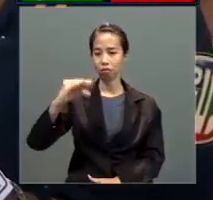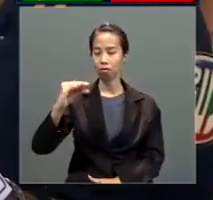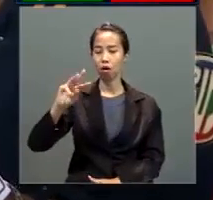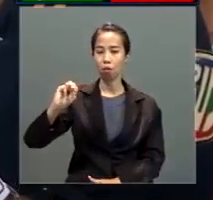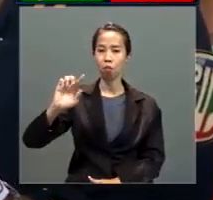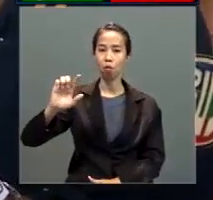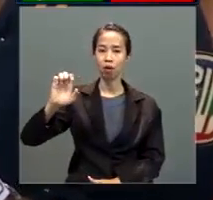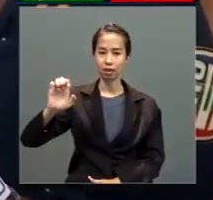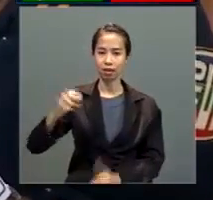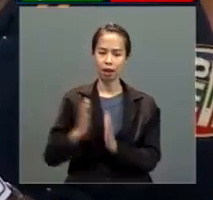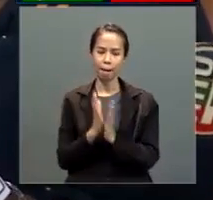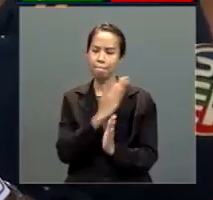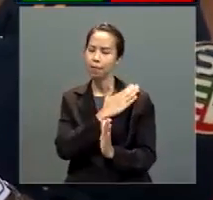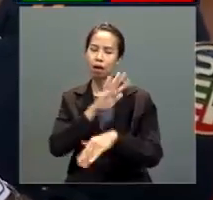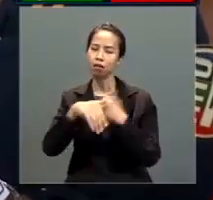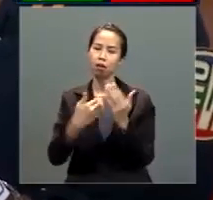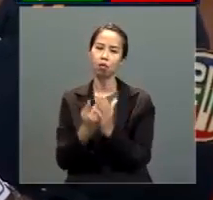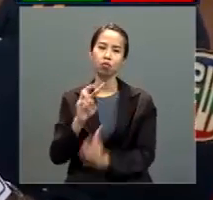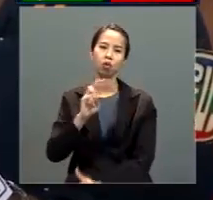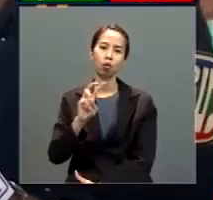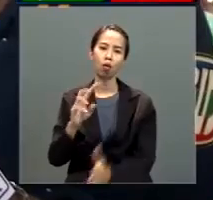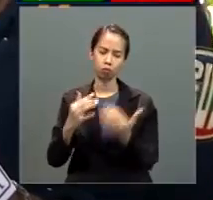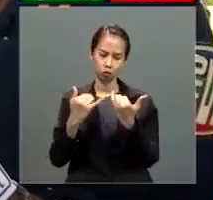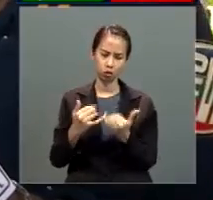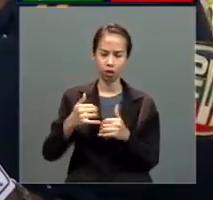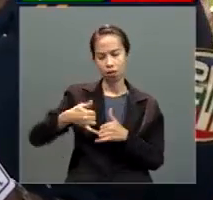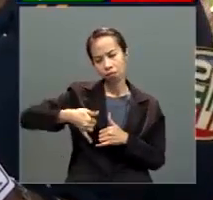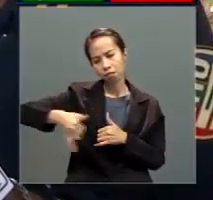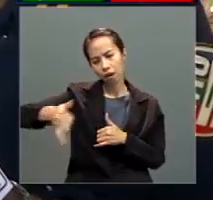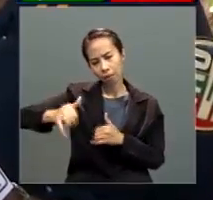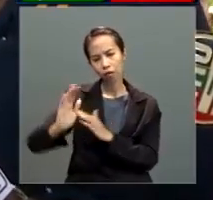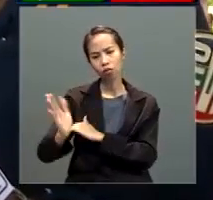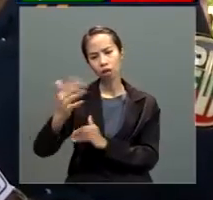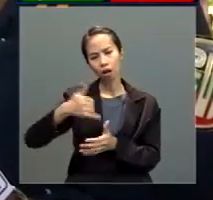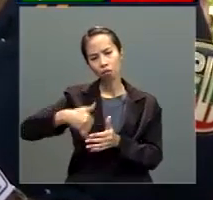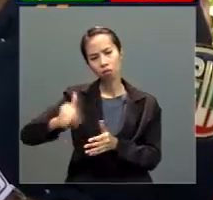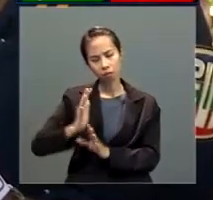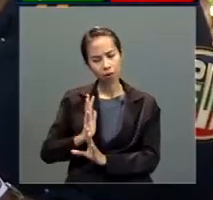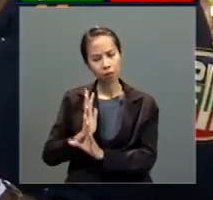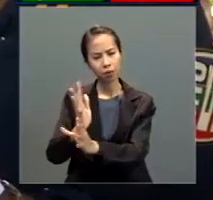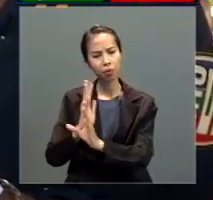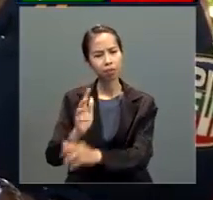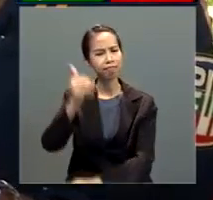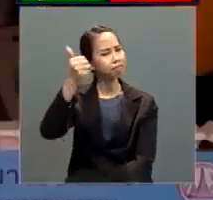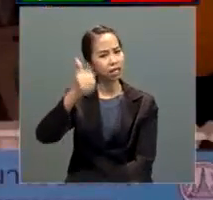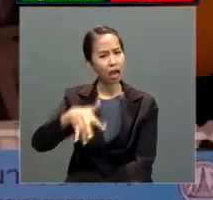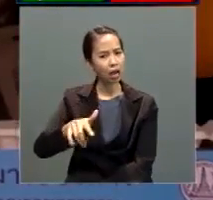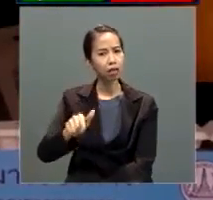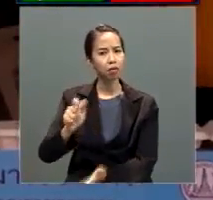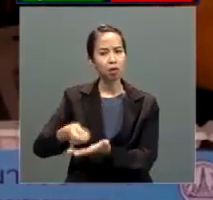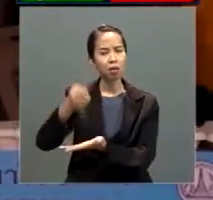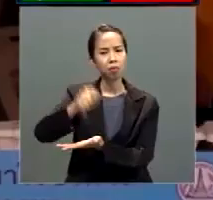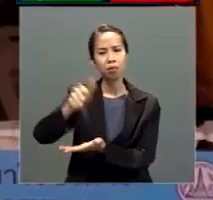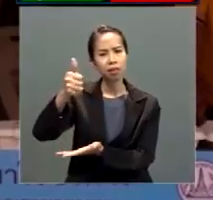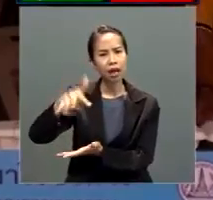าณ200รูปตอนนี้ก็ออกไปบิณฑบาตไม่ได้นะครับพอออกไปบิณฑบาตไม่ได้เนี่ยก็ต้องทำโร